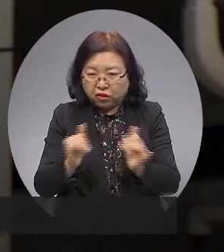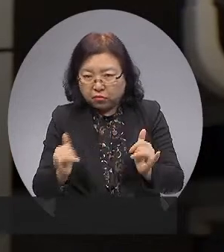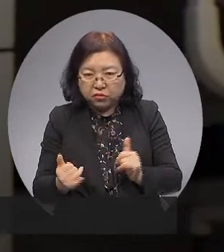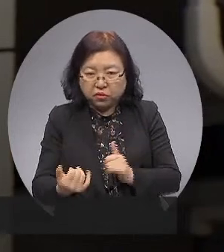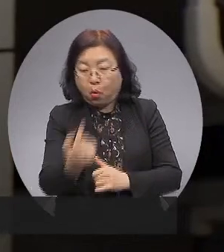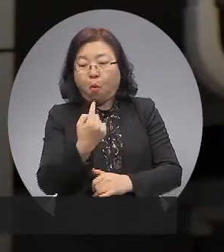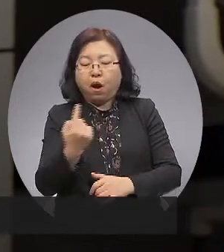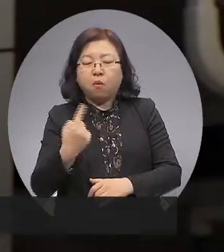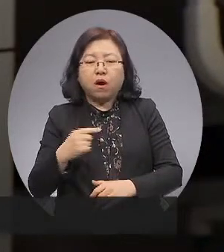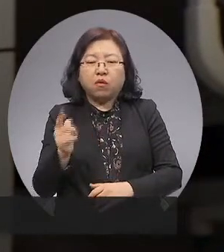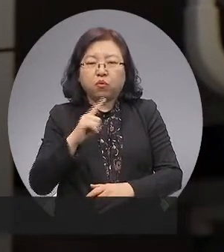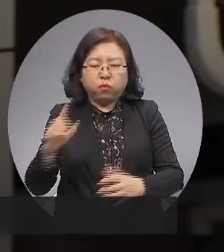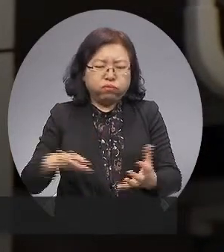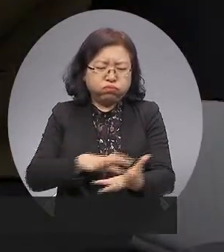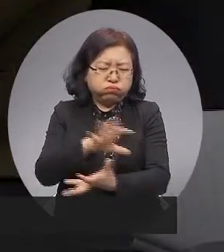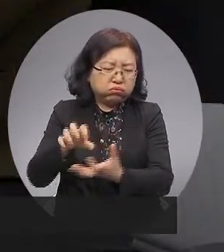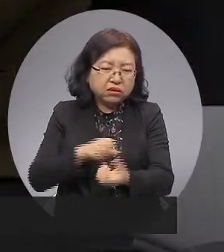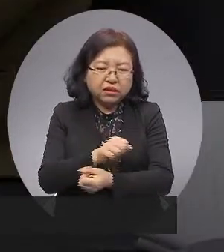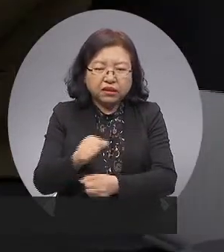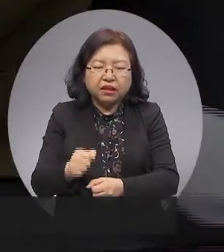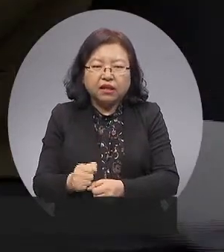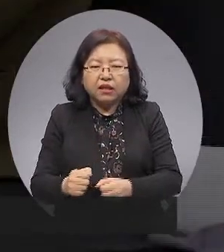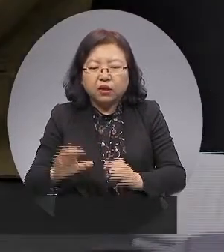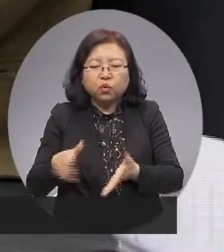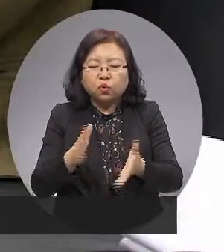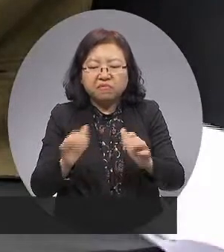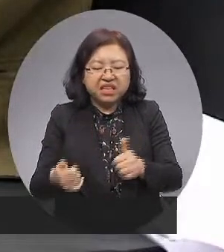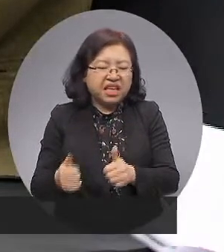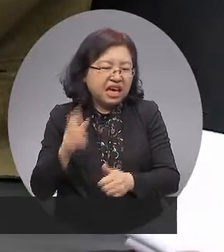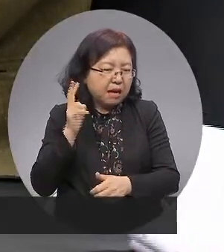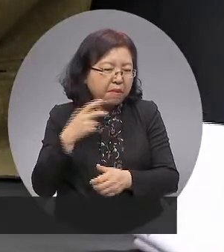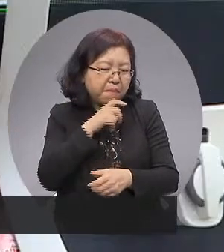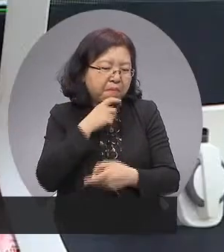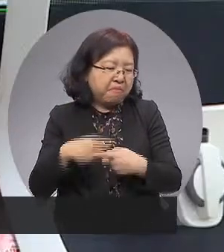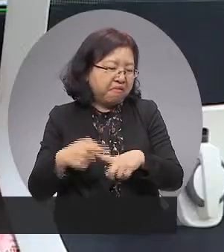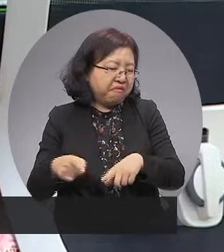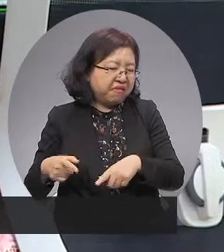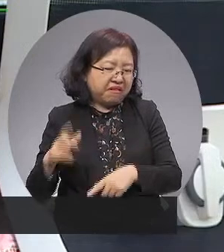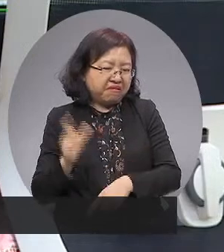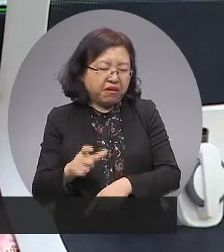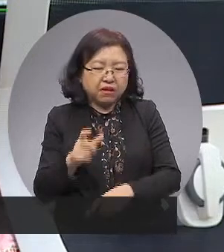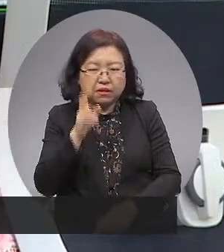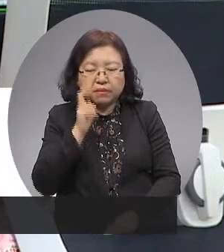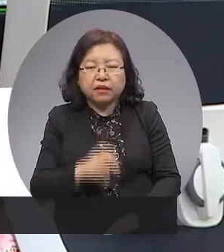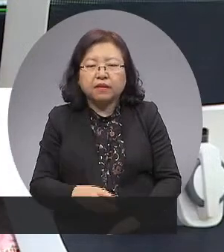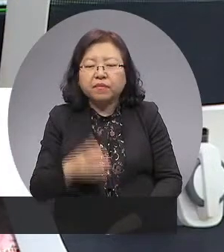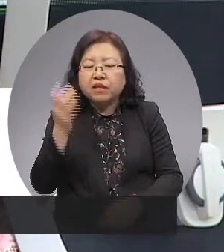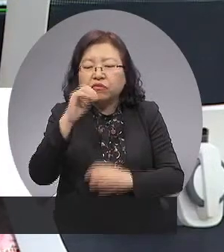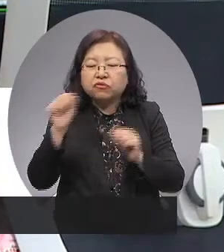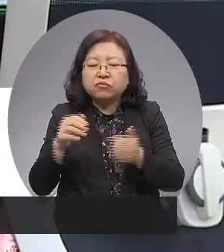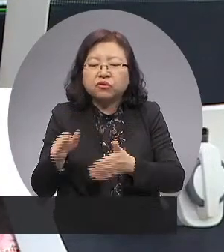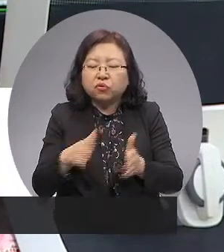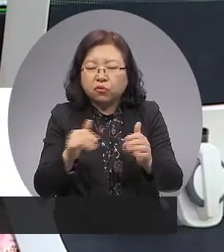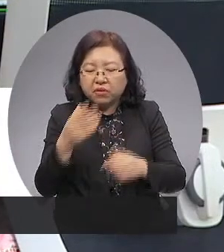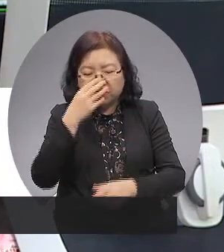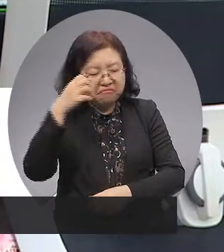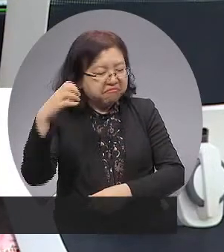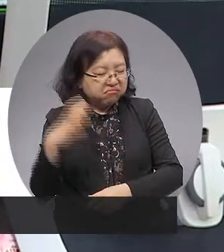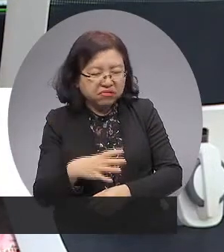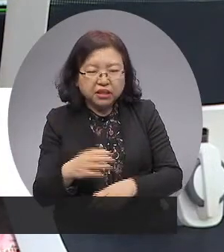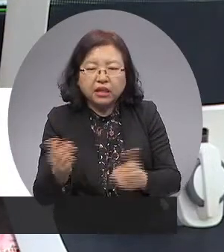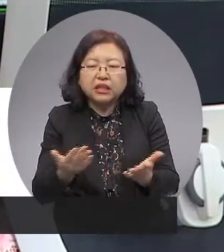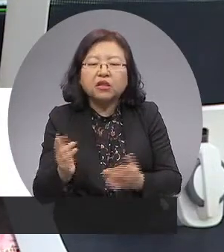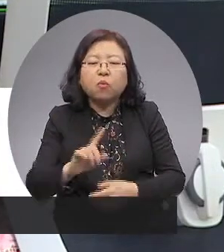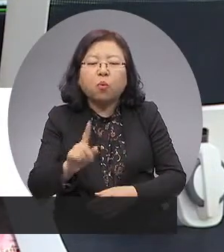흐리고 있다면서 도민의 엄중한 심판이 있을 것이라고 말했습니다. 충북 도민을 우롱하고 무시하는